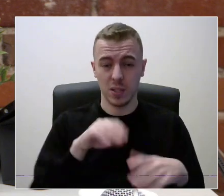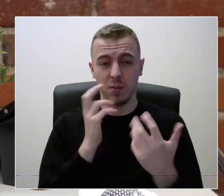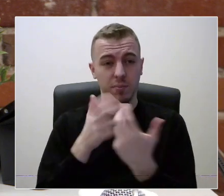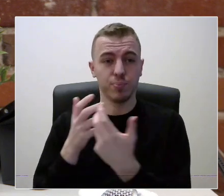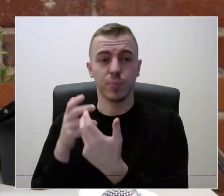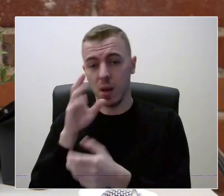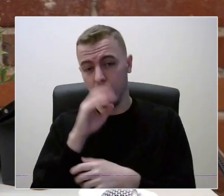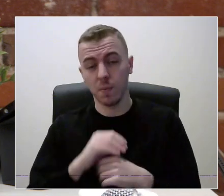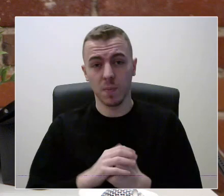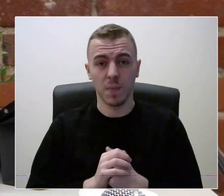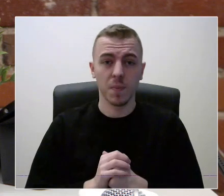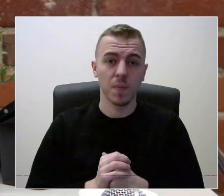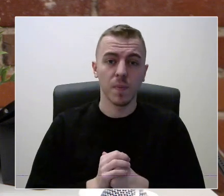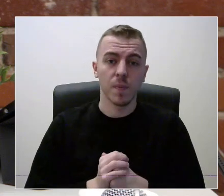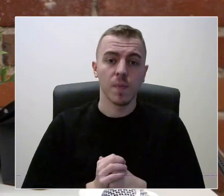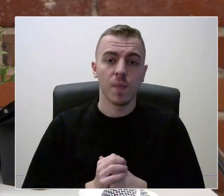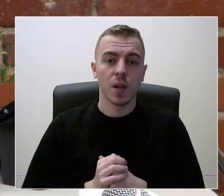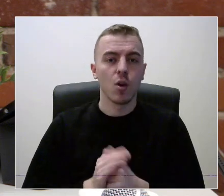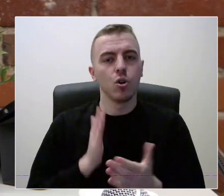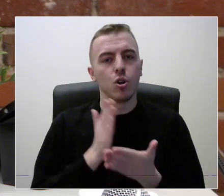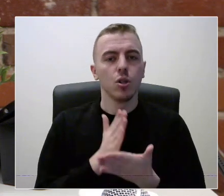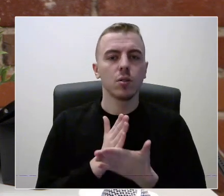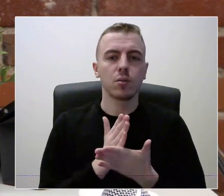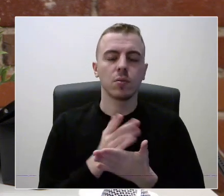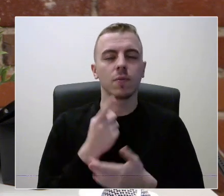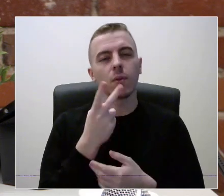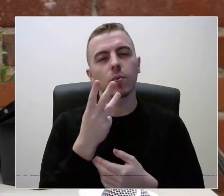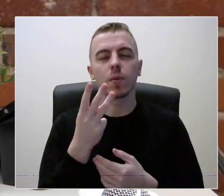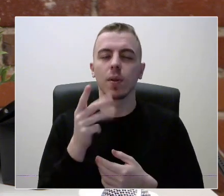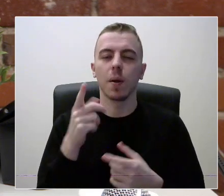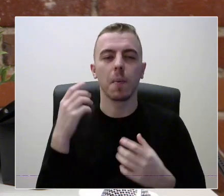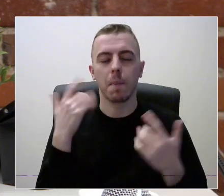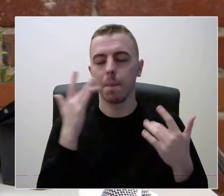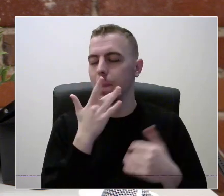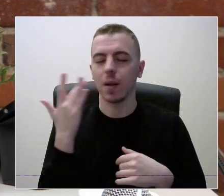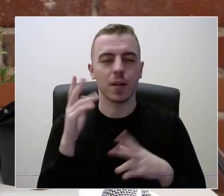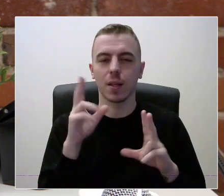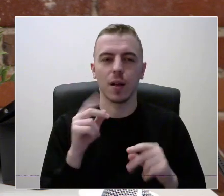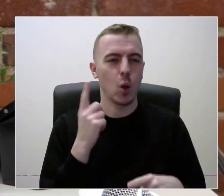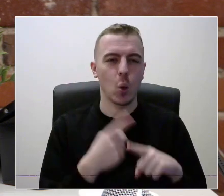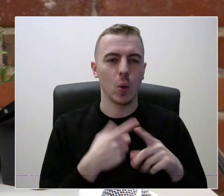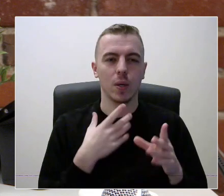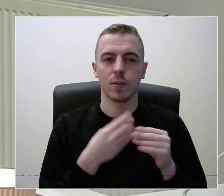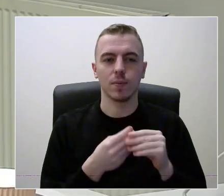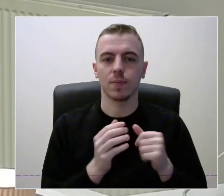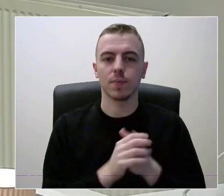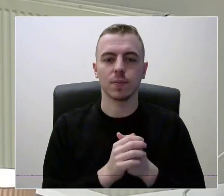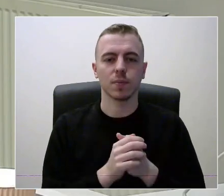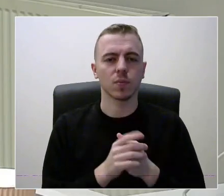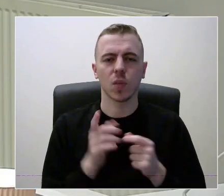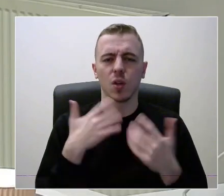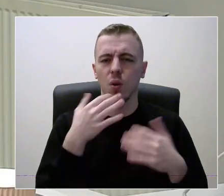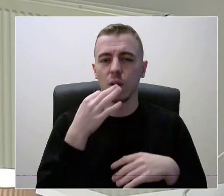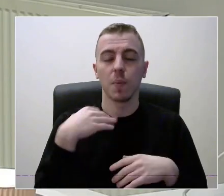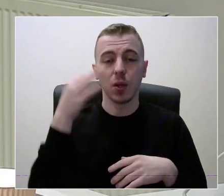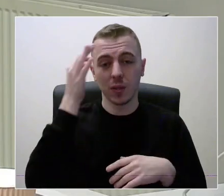reikalų esant dėl koalicijos? Ar yra kokia nors viena, dvi, trys partijos, su kuria tikrai sakote, kad ne? Aš kaip ir minėjau, mano svajonių